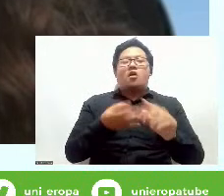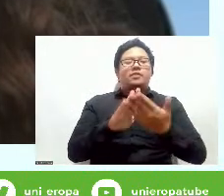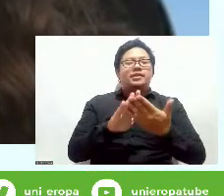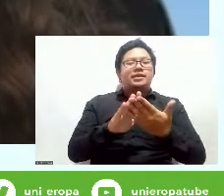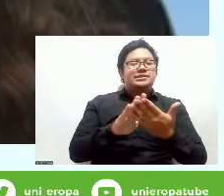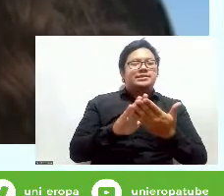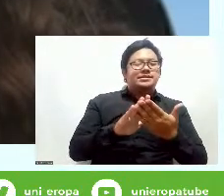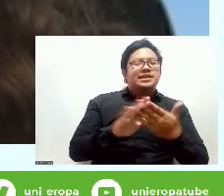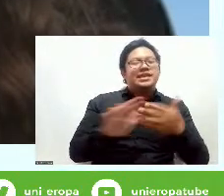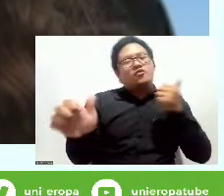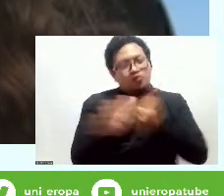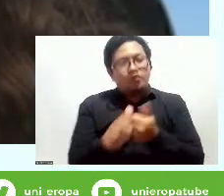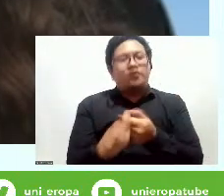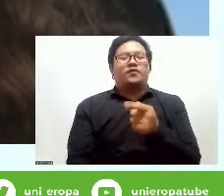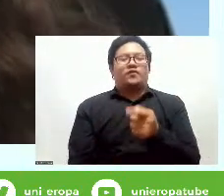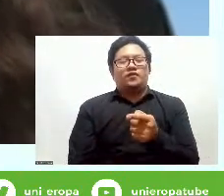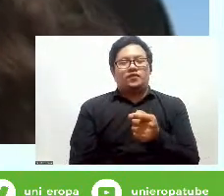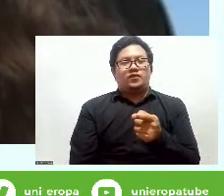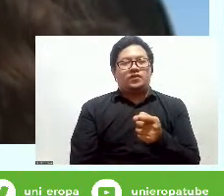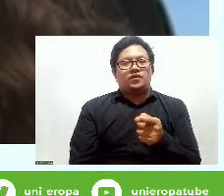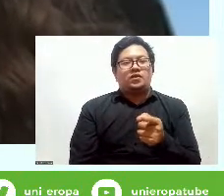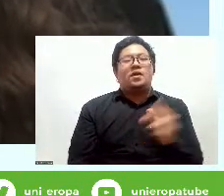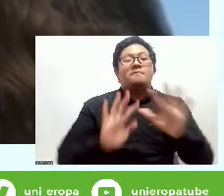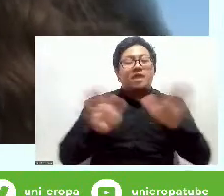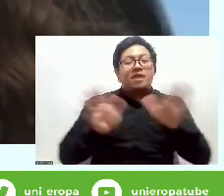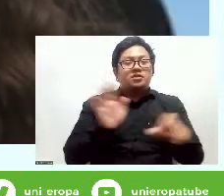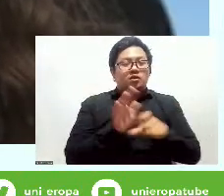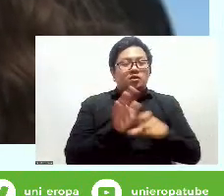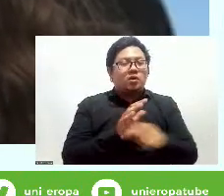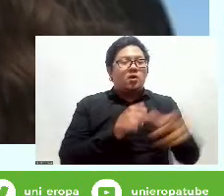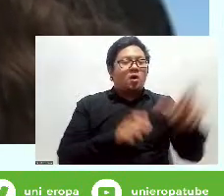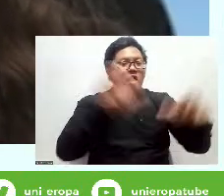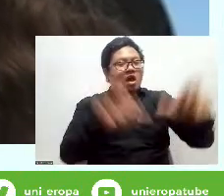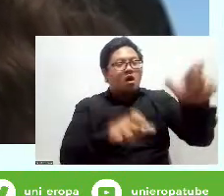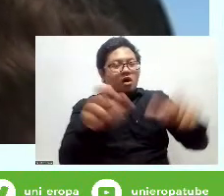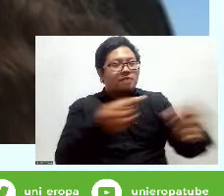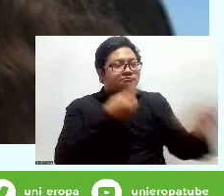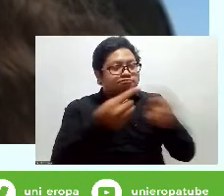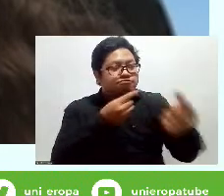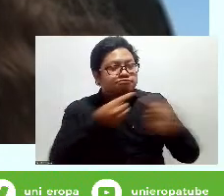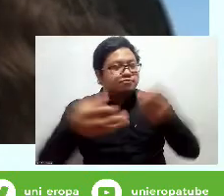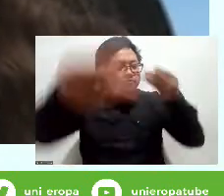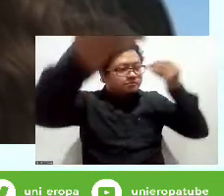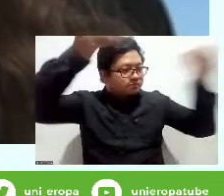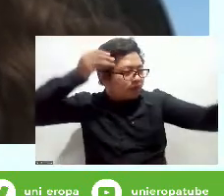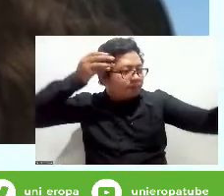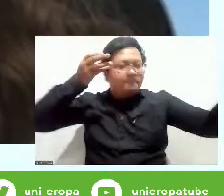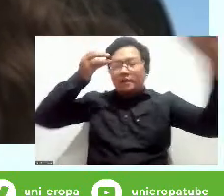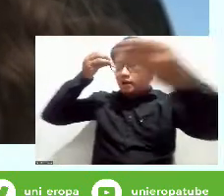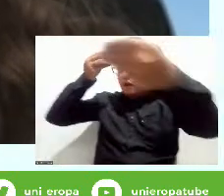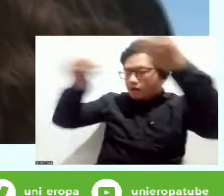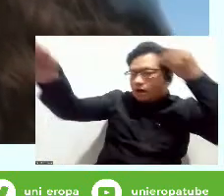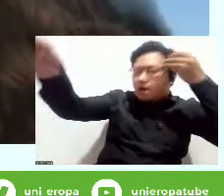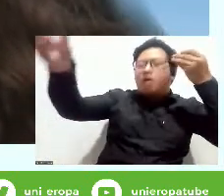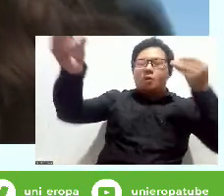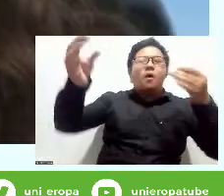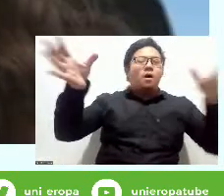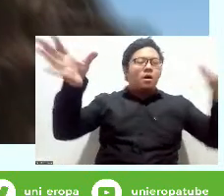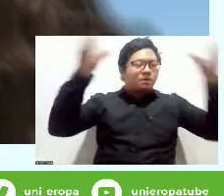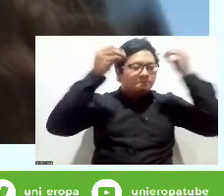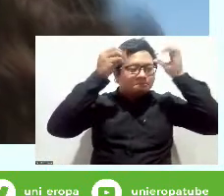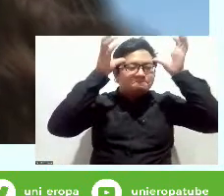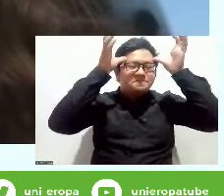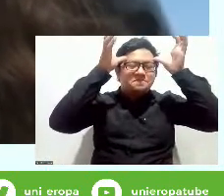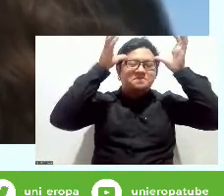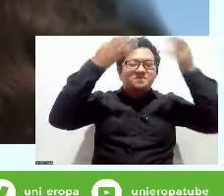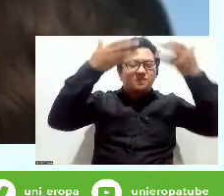berbicara kepada orang bertukar pikiran semakin terbuka apa yang yang terbuka permasalahan apa